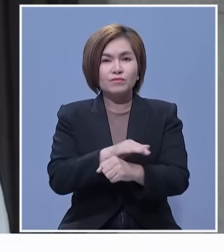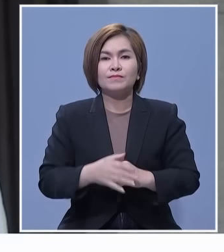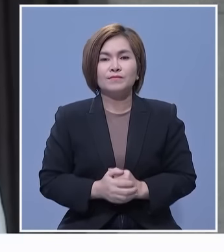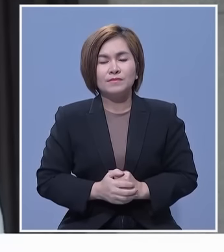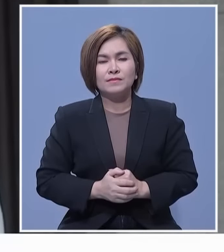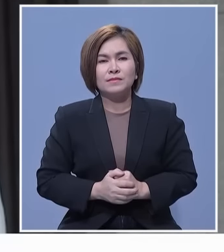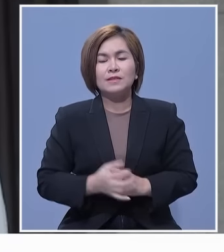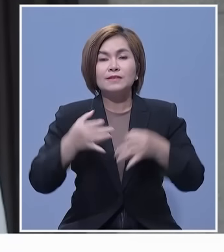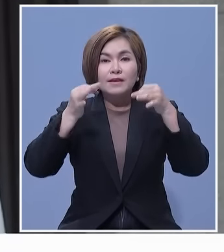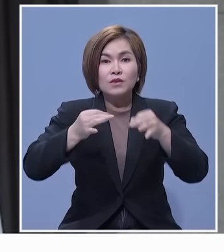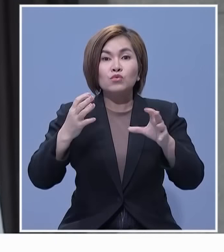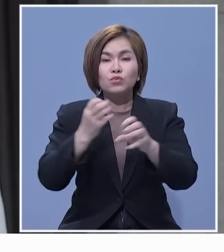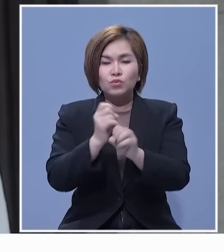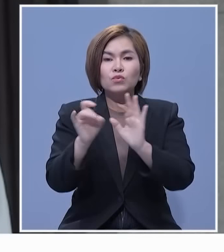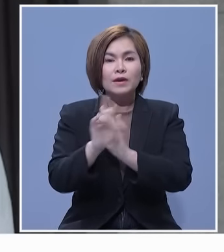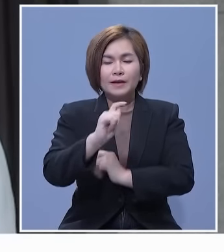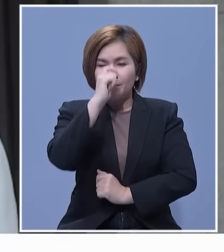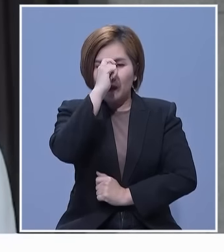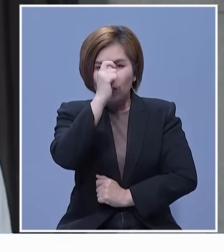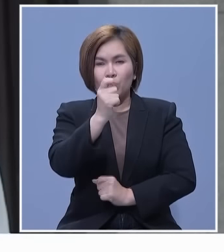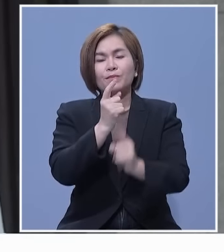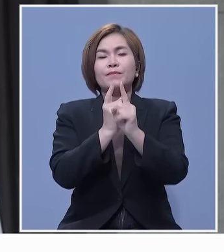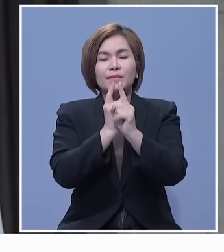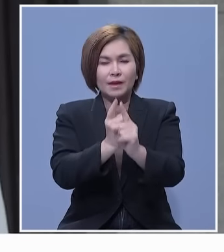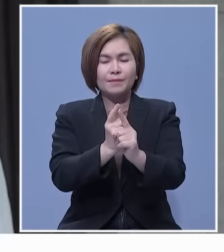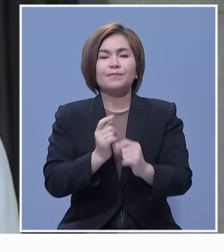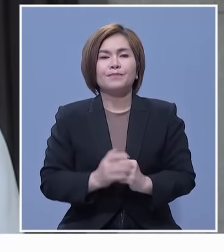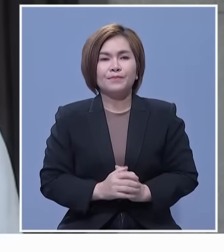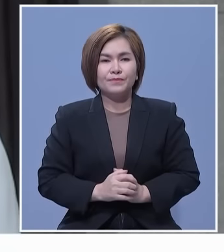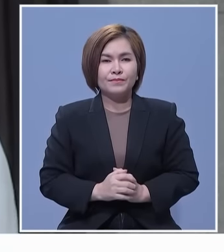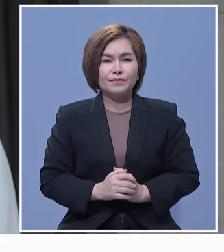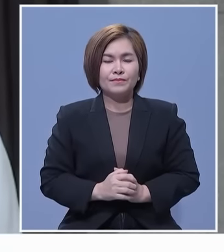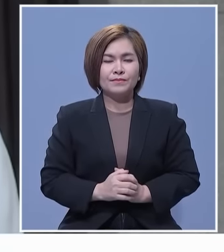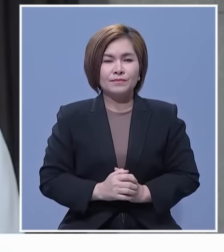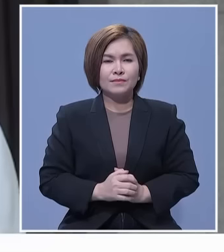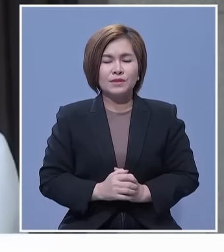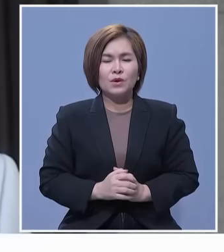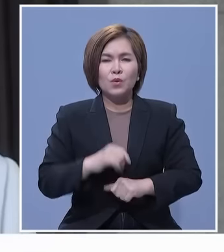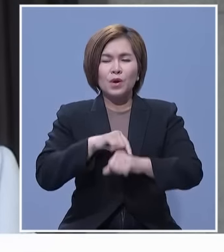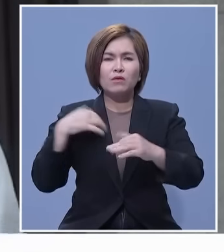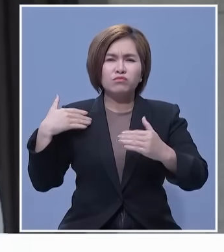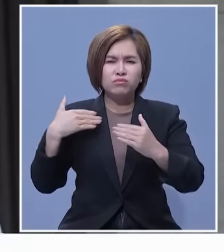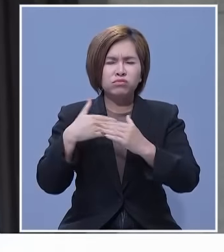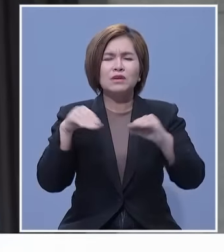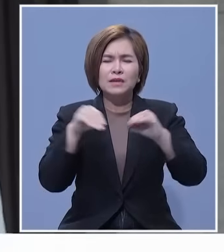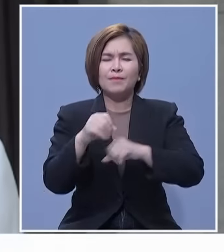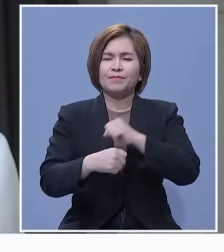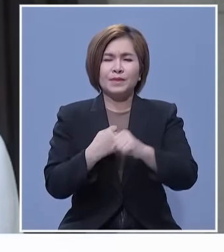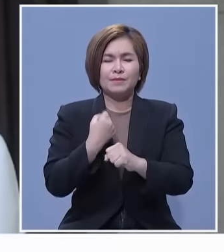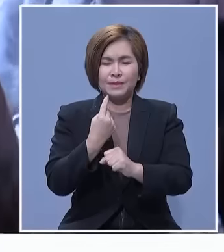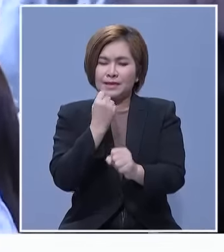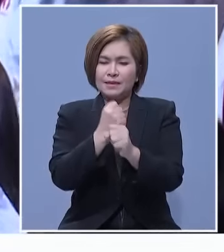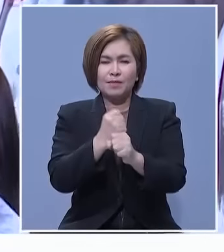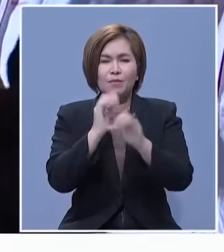เคารพในการตัดสินของศาลแล้วก็คำพิพากษาทั้งหมดพร้อมยืนยันว่าตลอดเวลาเกือบ1ปีที่ผ่านมาทำงานอย่างซื่อสัตย์สุจ